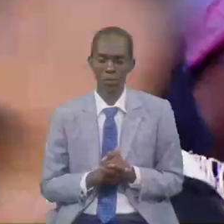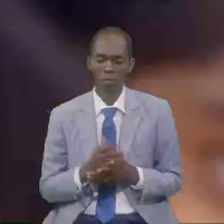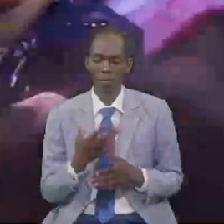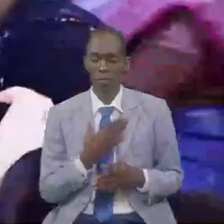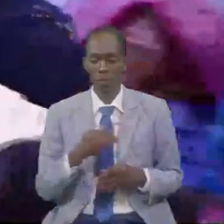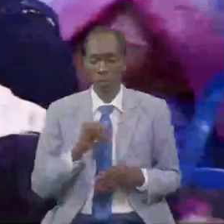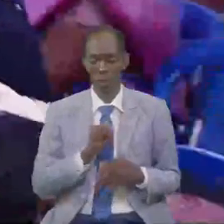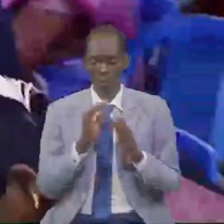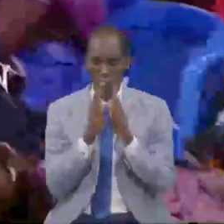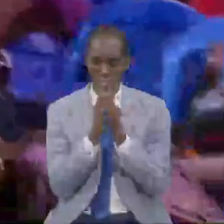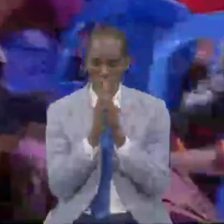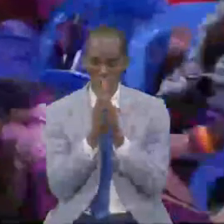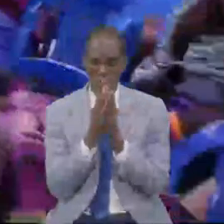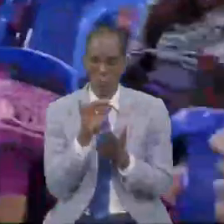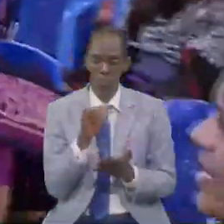Et je prie